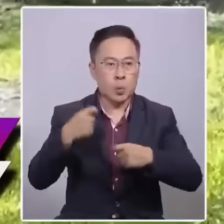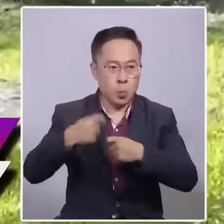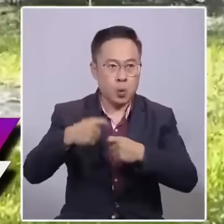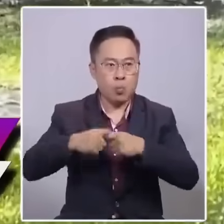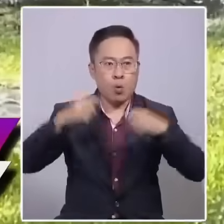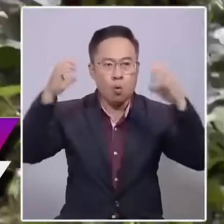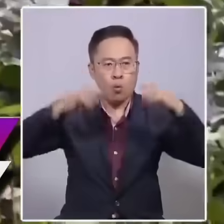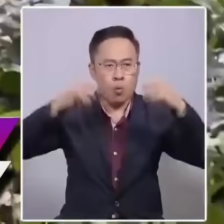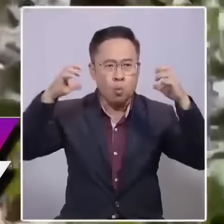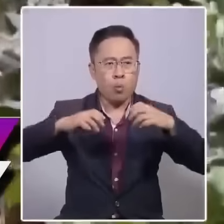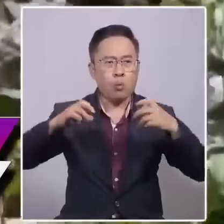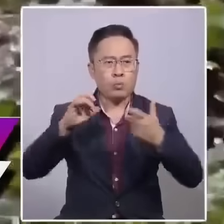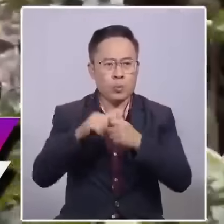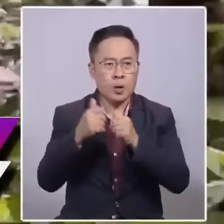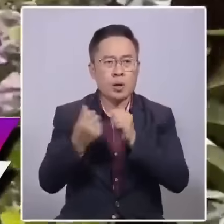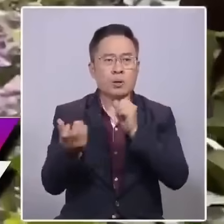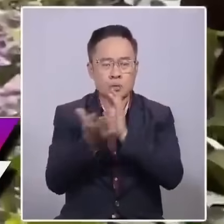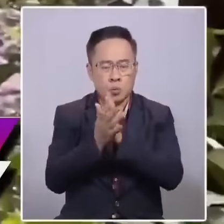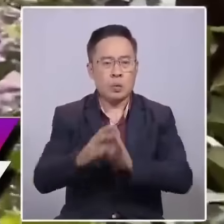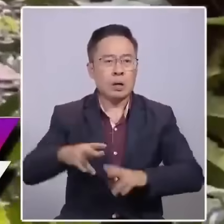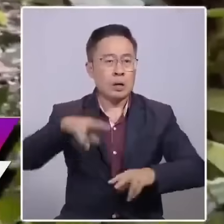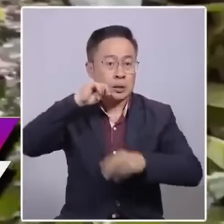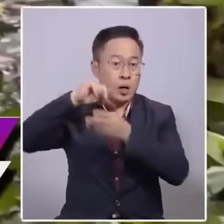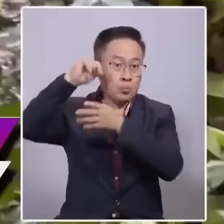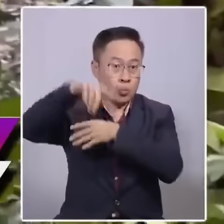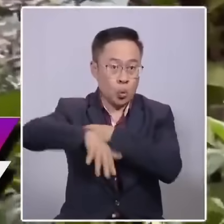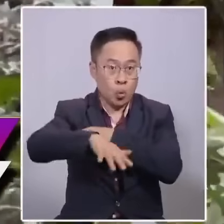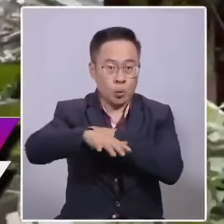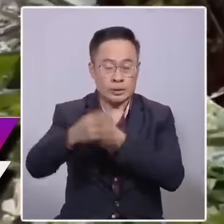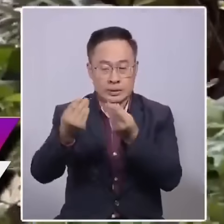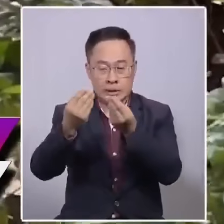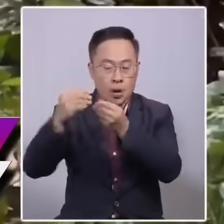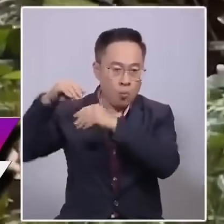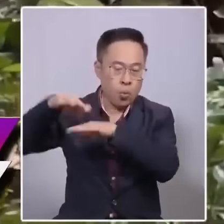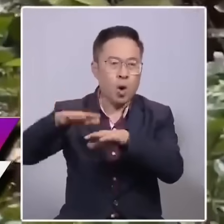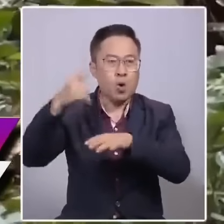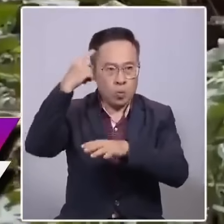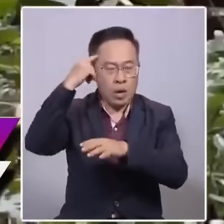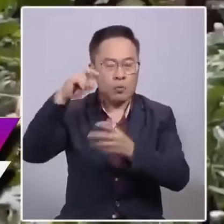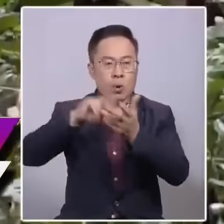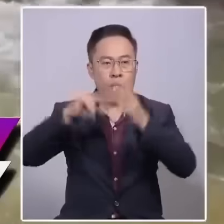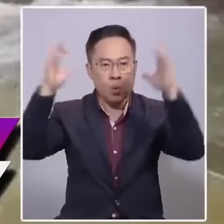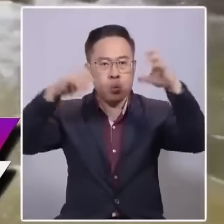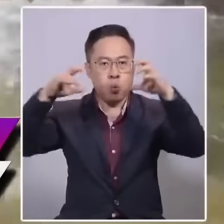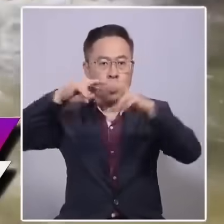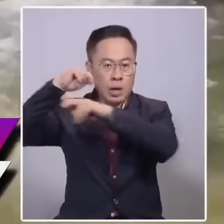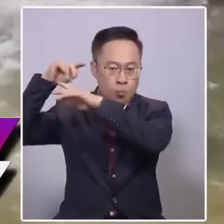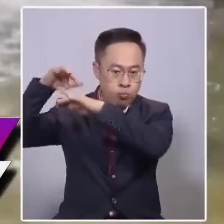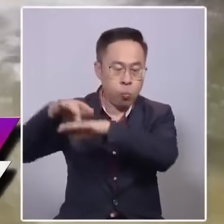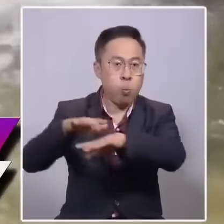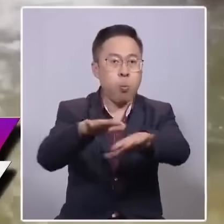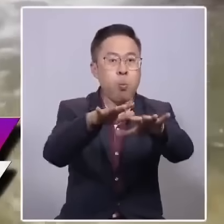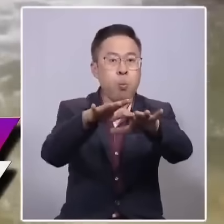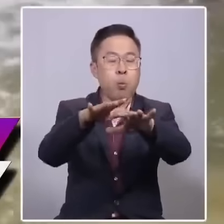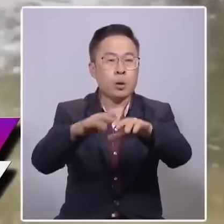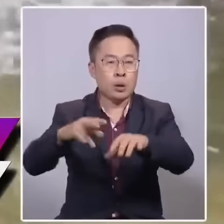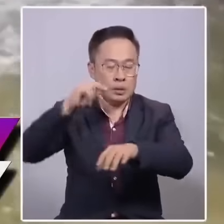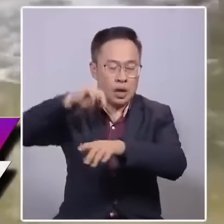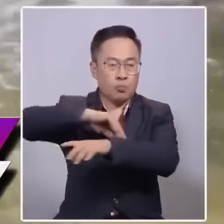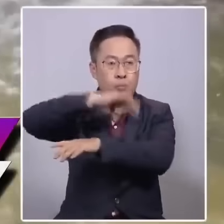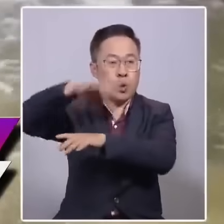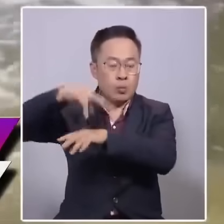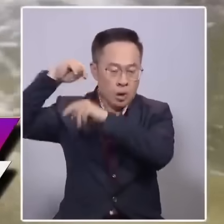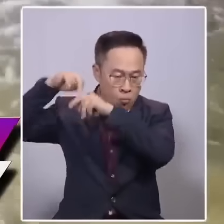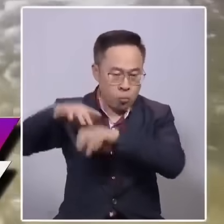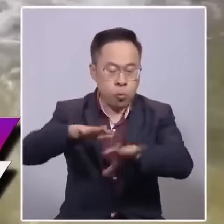เนื่องทำให้น้ำตกเนี่ยไหลแรงแล้วก็เริ่มมีสีแดงสีแดงหลายคนเนี่ยรู้แล้วว่าเป็นน้ำที่มาจากดินที่ชะล้างจากฝนที่